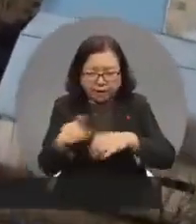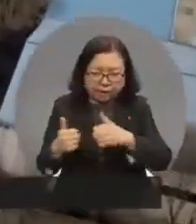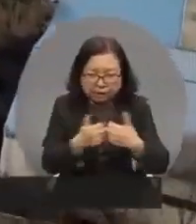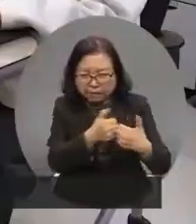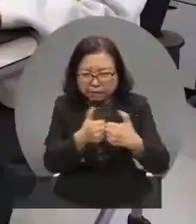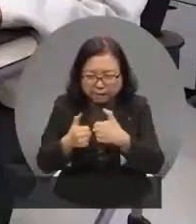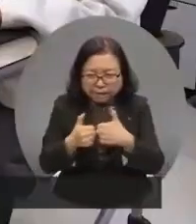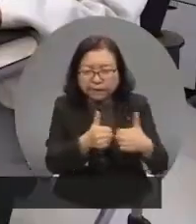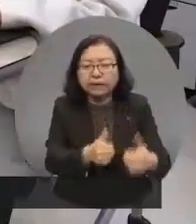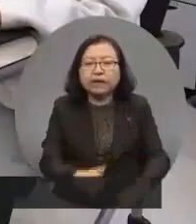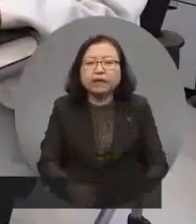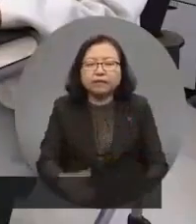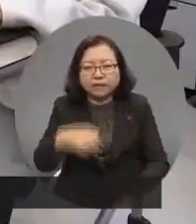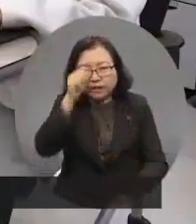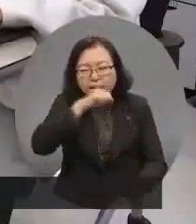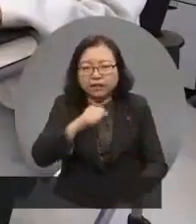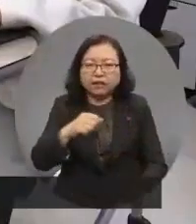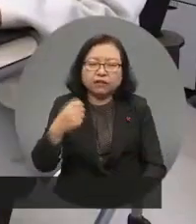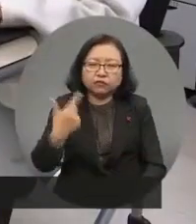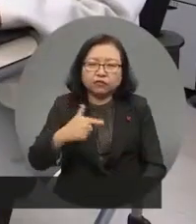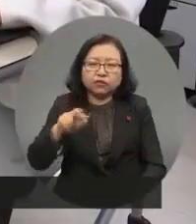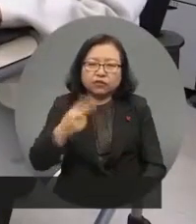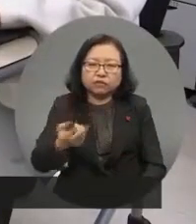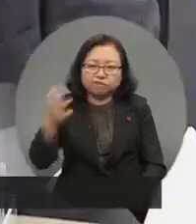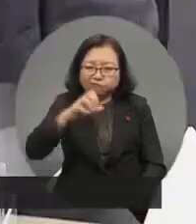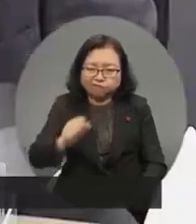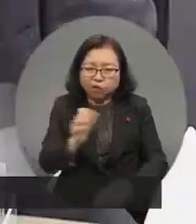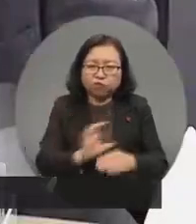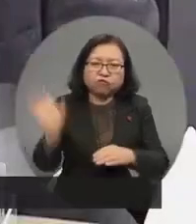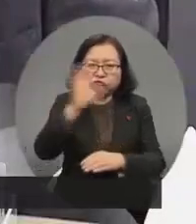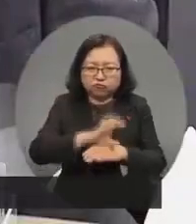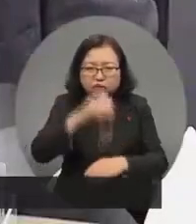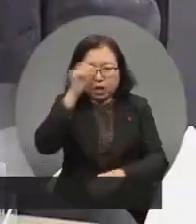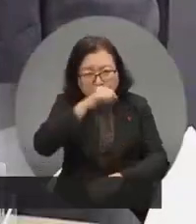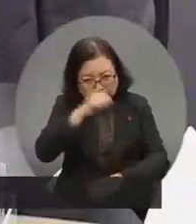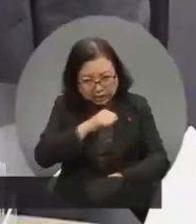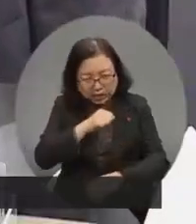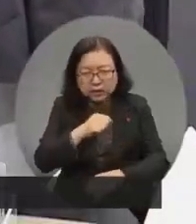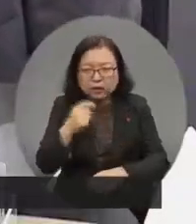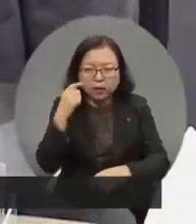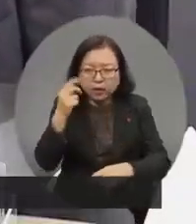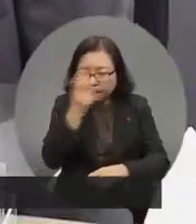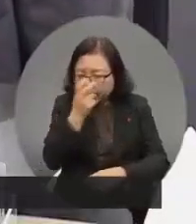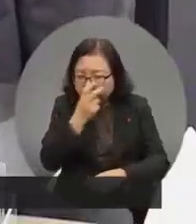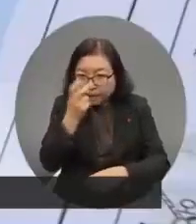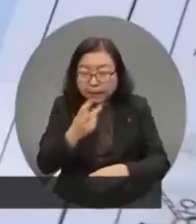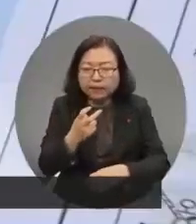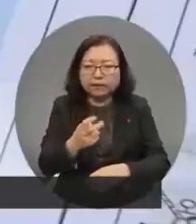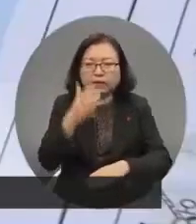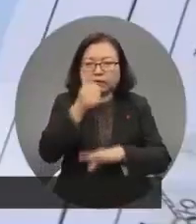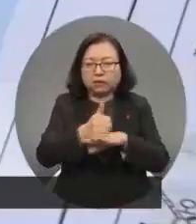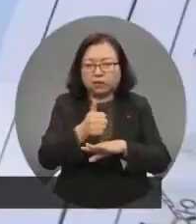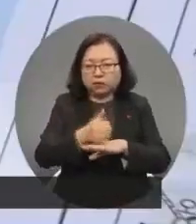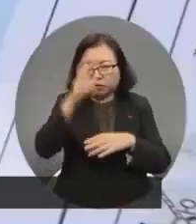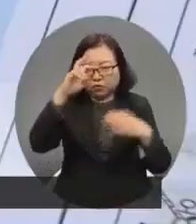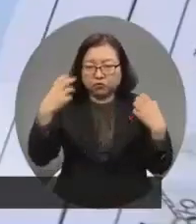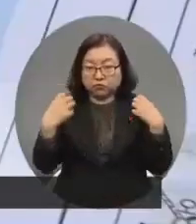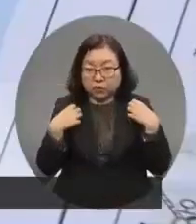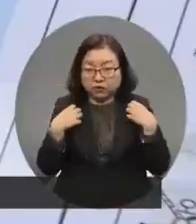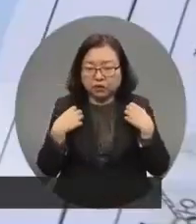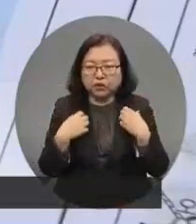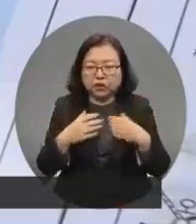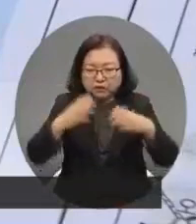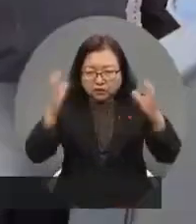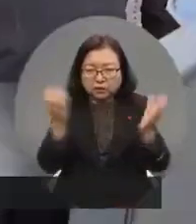약 6,200억 원 추가 투입을 둘러싼 적정성 재검토 끝에 정부는 총사업비를 1조 9천억 원으로